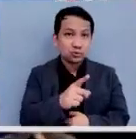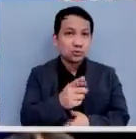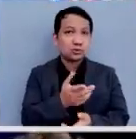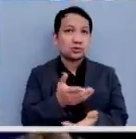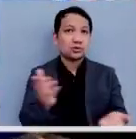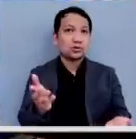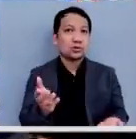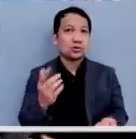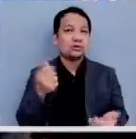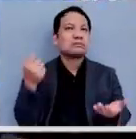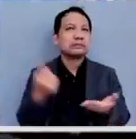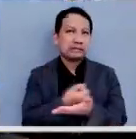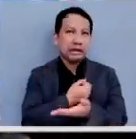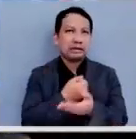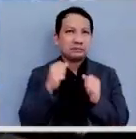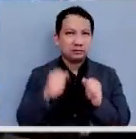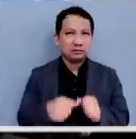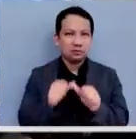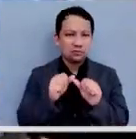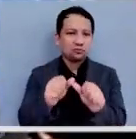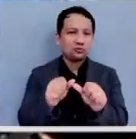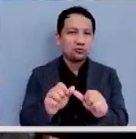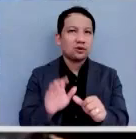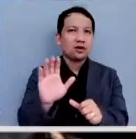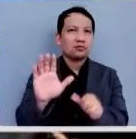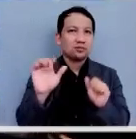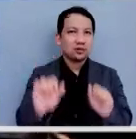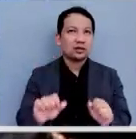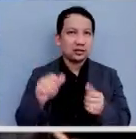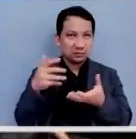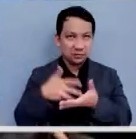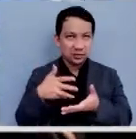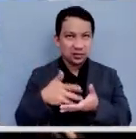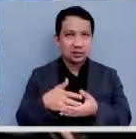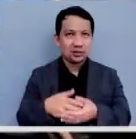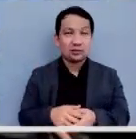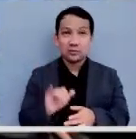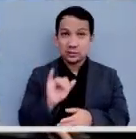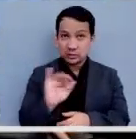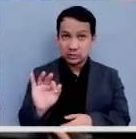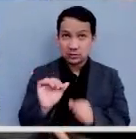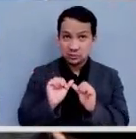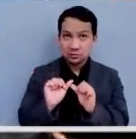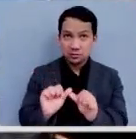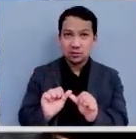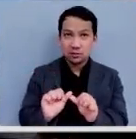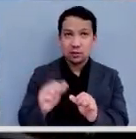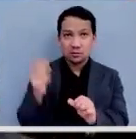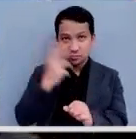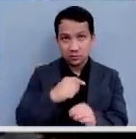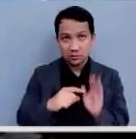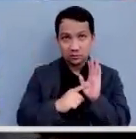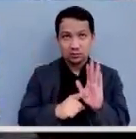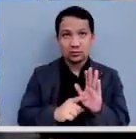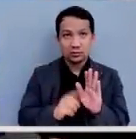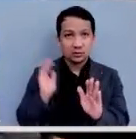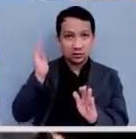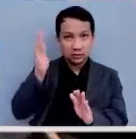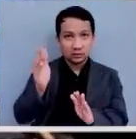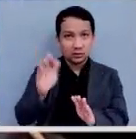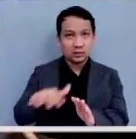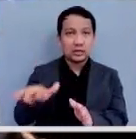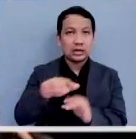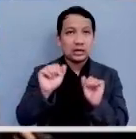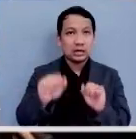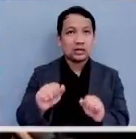ko, sayang, kailangan ipagpatuloy pa niya ang kanyang pag-aaral upang mas maganda ang maging kinabukasan, hindi lang